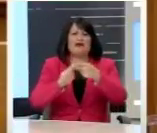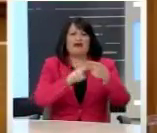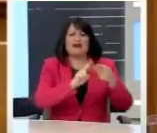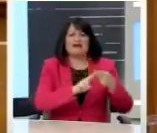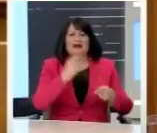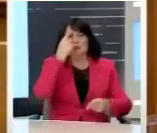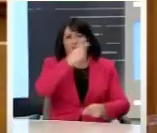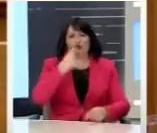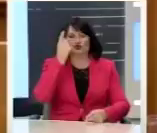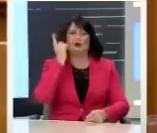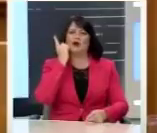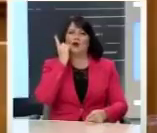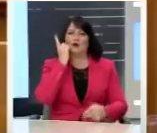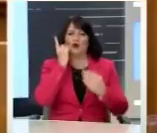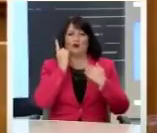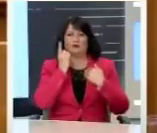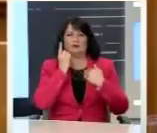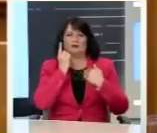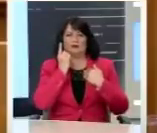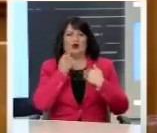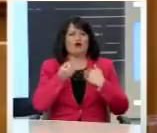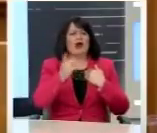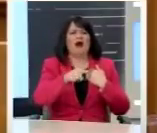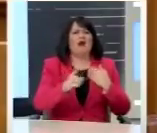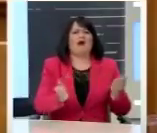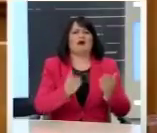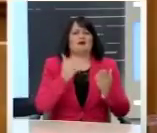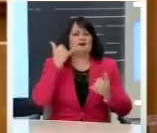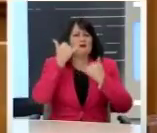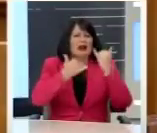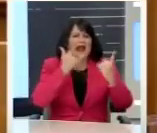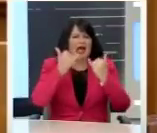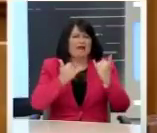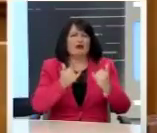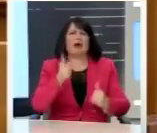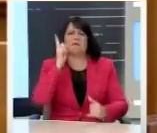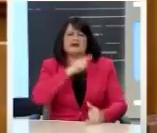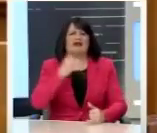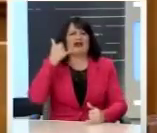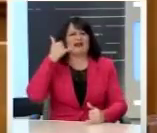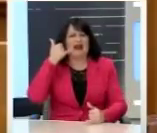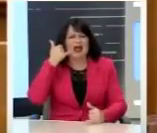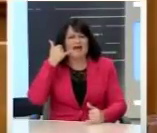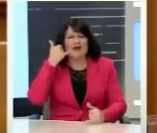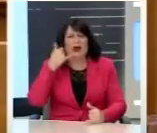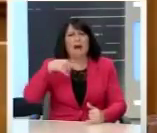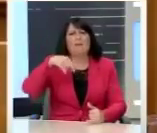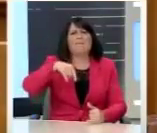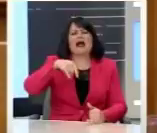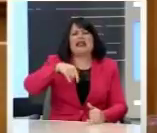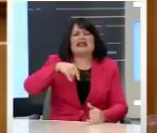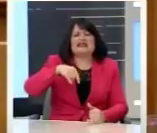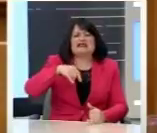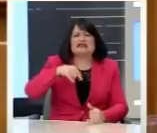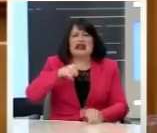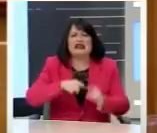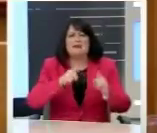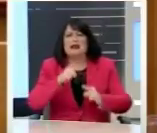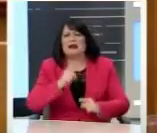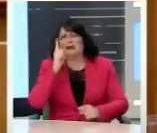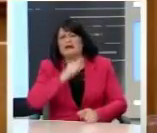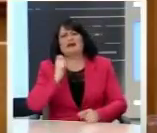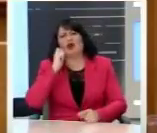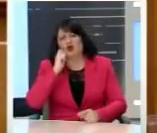προσωπικό μου τηλέφωνο και όχι από πακιστανικά τηλέφωνα στο όνομα Φαταούλ Χακίμ, σαν αυτά που χρησιμοποιούσαν κάτι αθώοι ολιγάρχες για να στείλουν